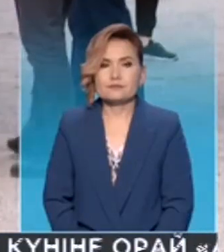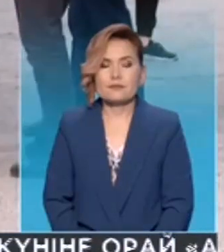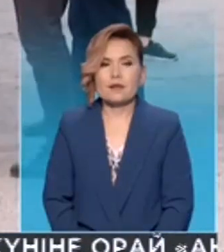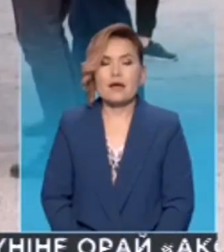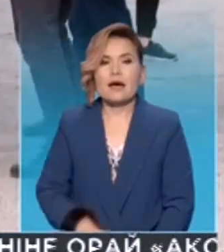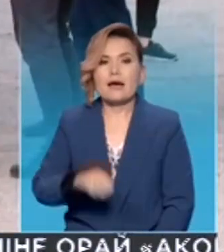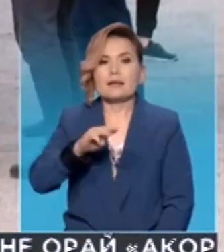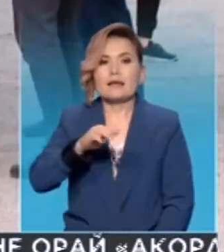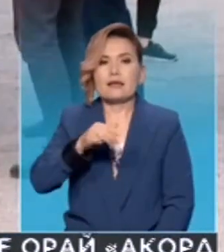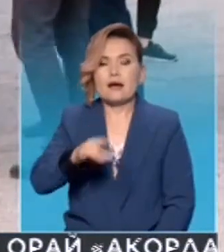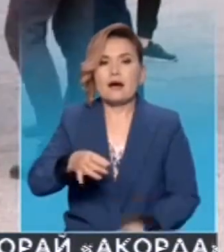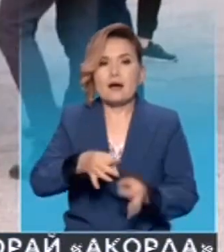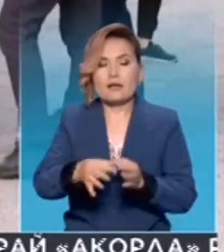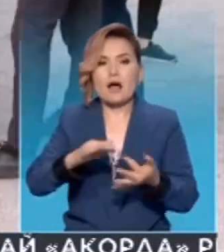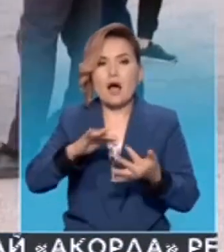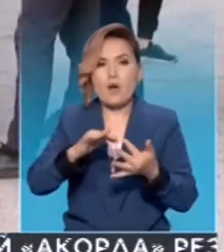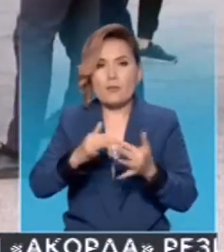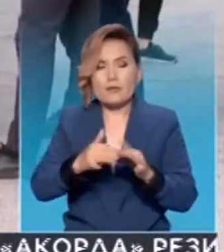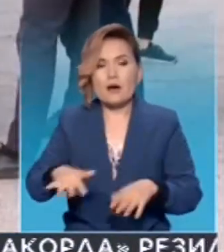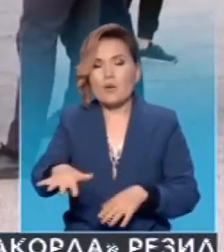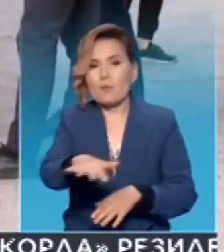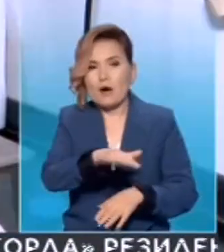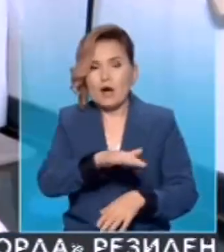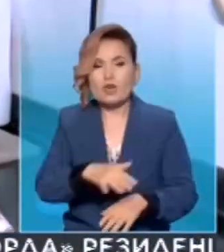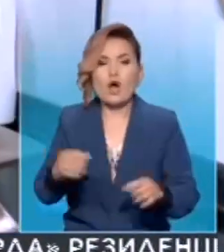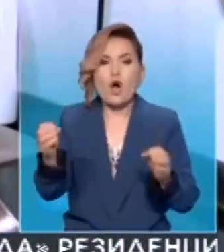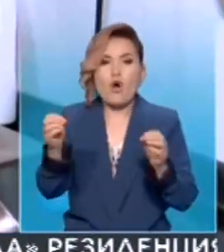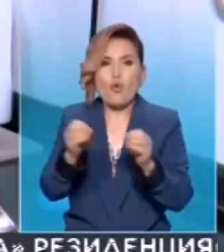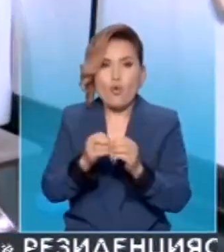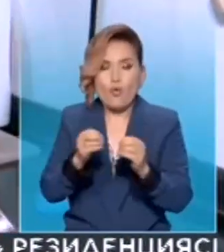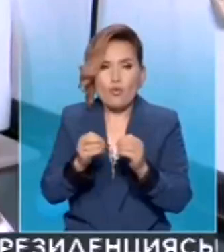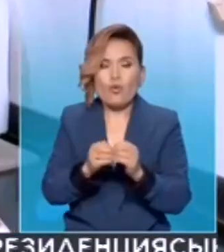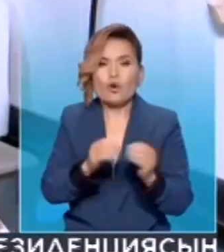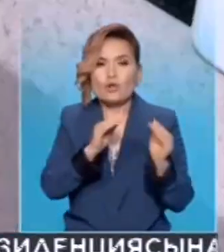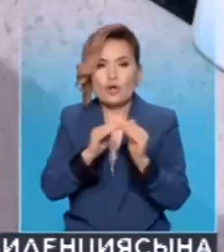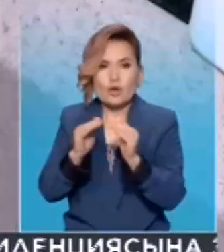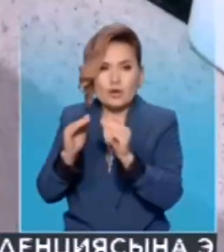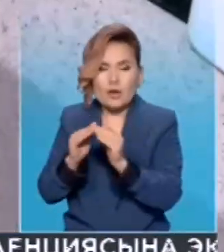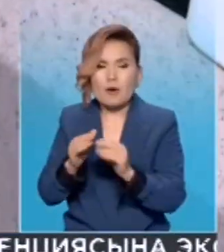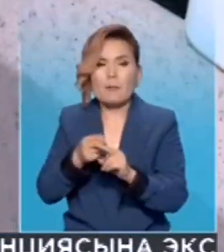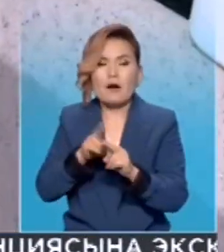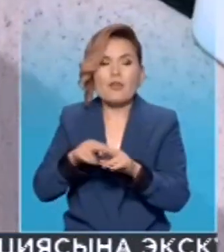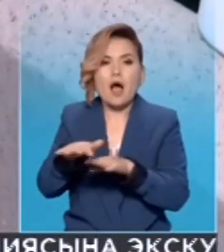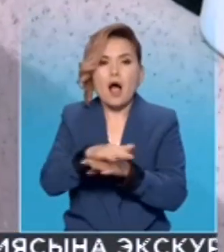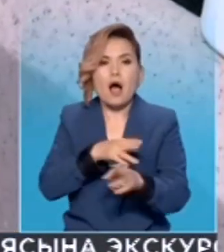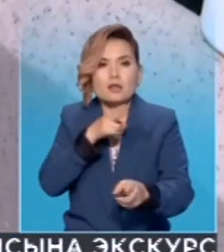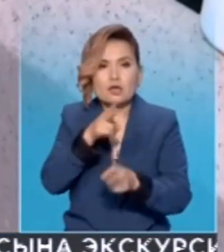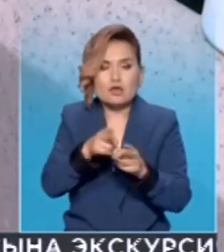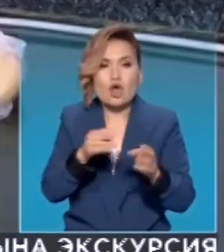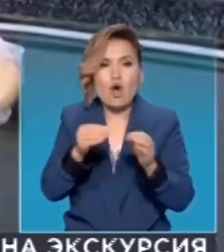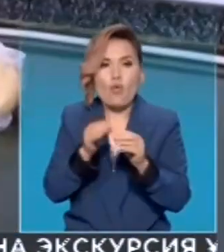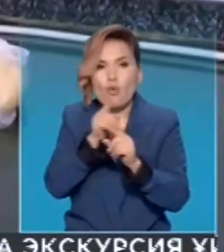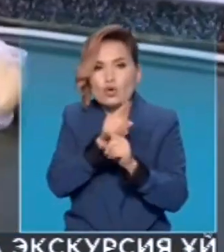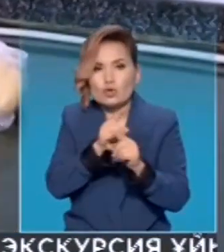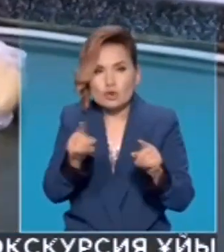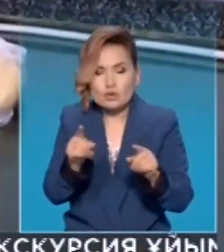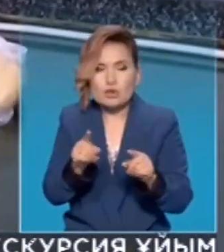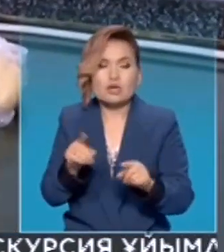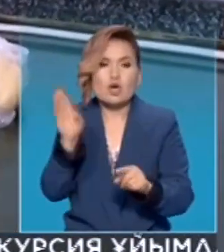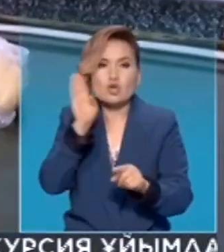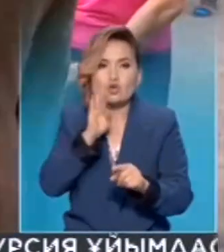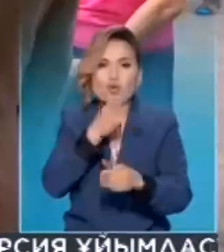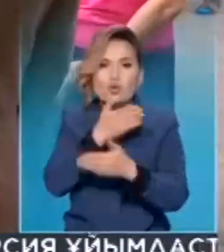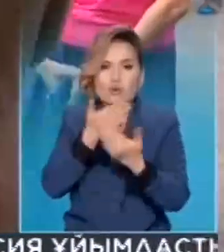Талғар ауданына қарасты Бесағаш ауылдық округінде 10-нан астам көп қабатты тұрғын үйдің халқы 10 жылдан астам уақыт бойы ауыз суға жармай